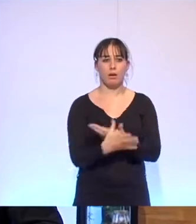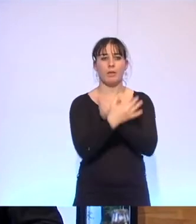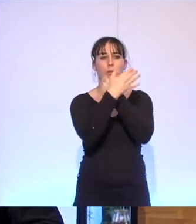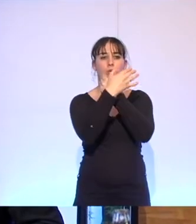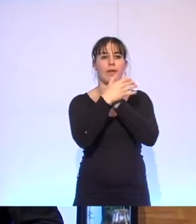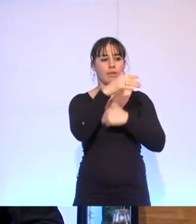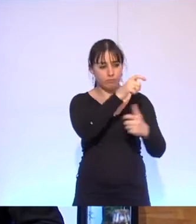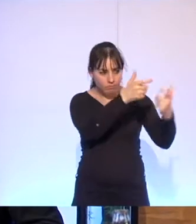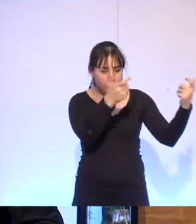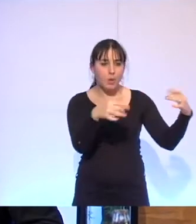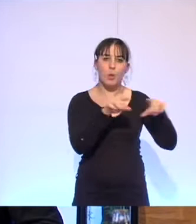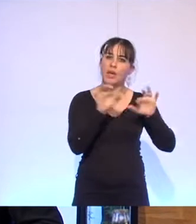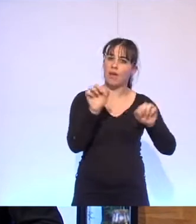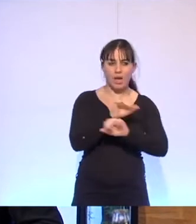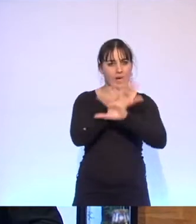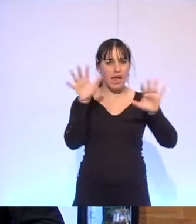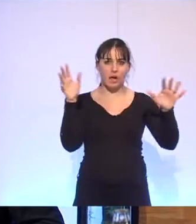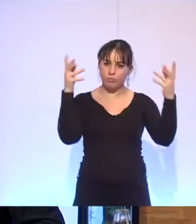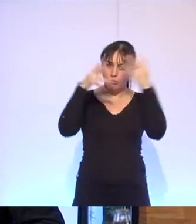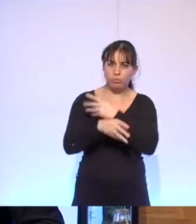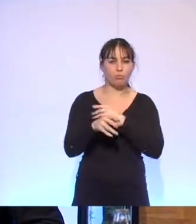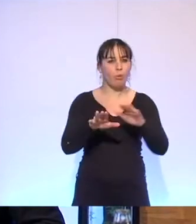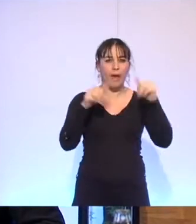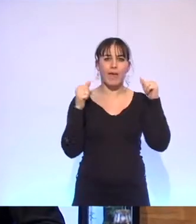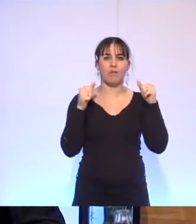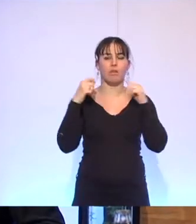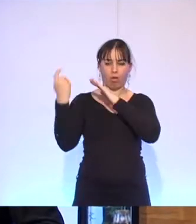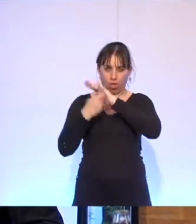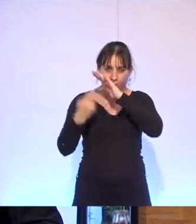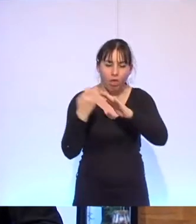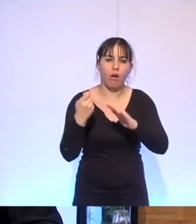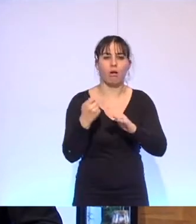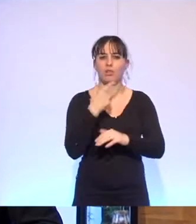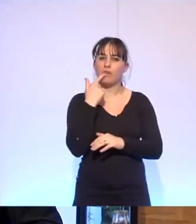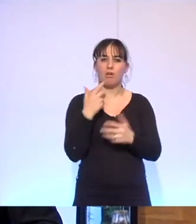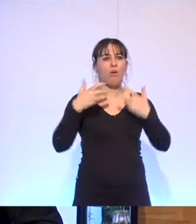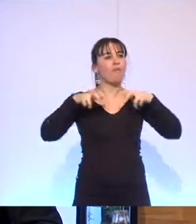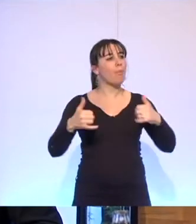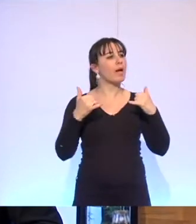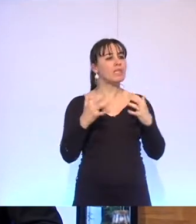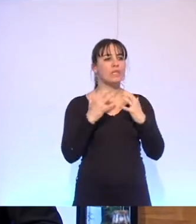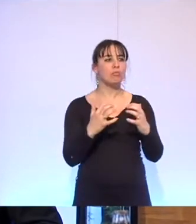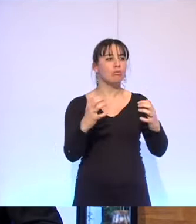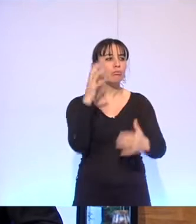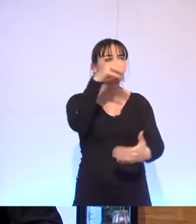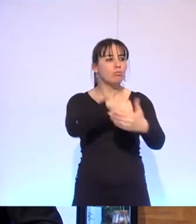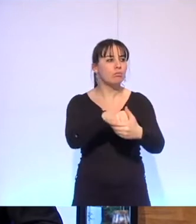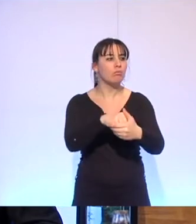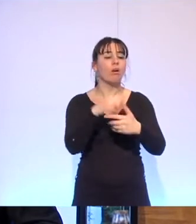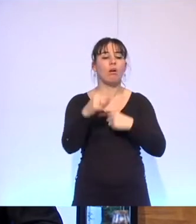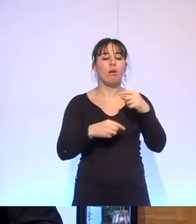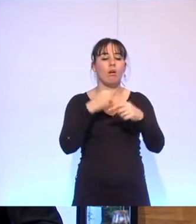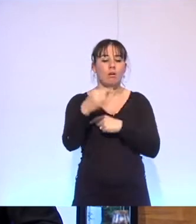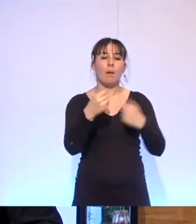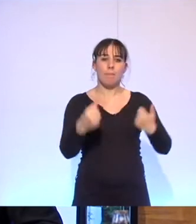donc, par souci de clarté afin d'éviter les doublons, nous n'avons pas souhaité mobiliser au sein de ce conseil municipal. Nous y œuvrerons au sein